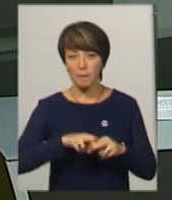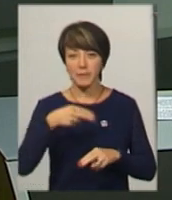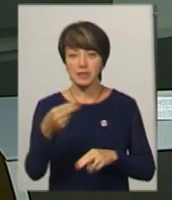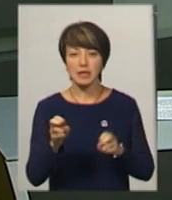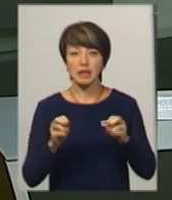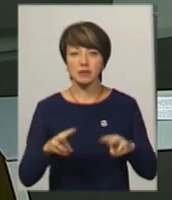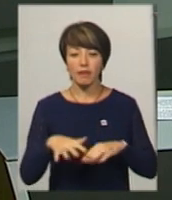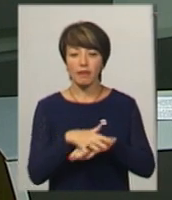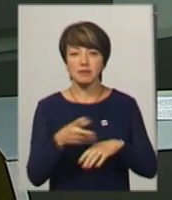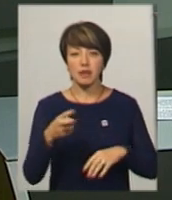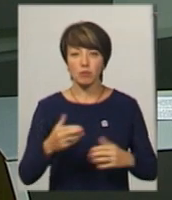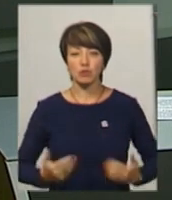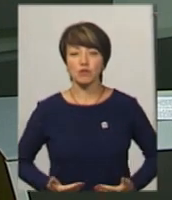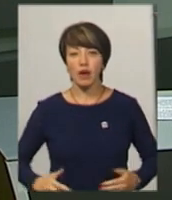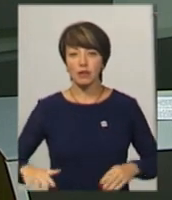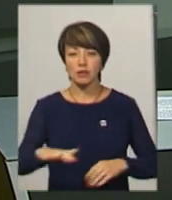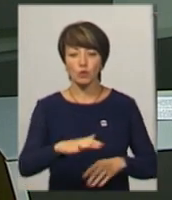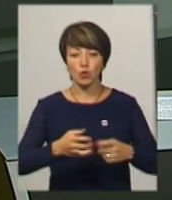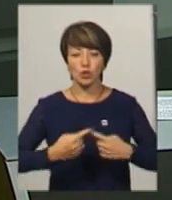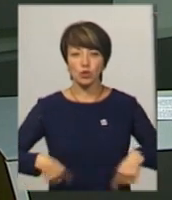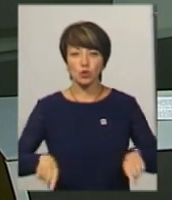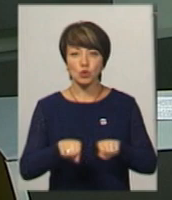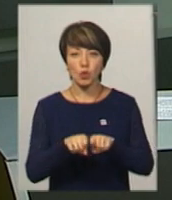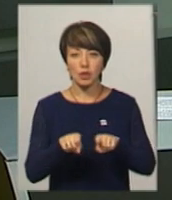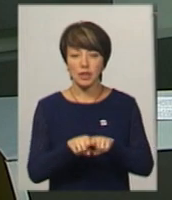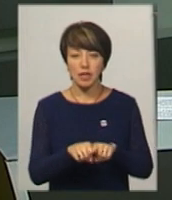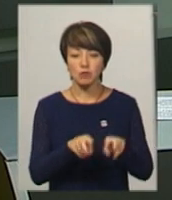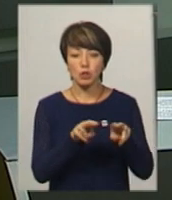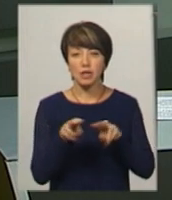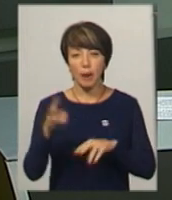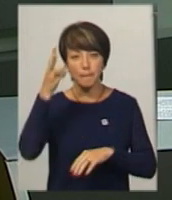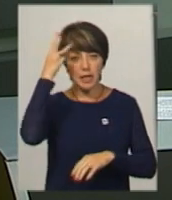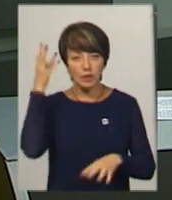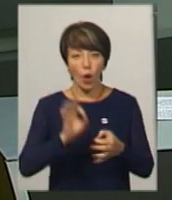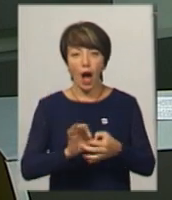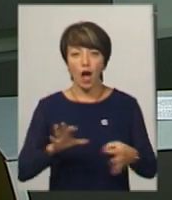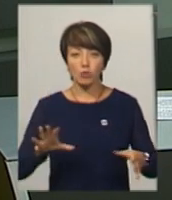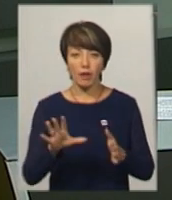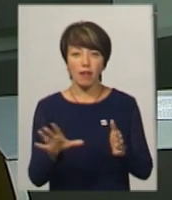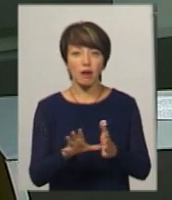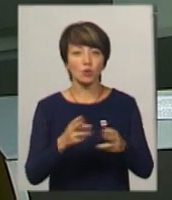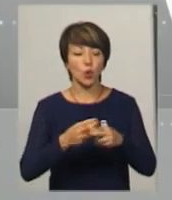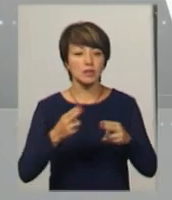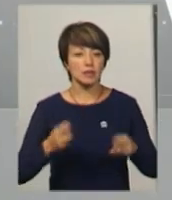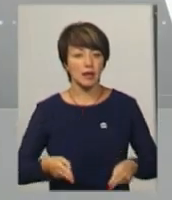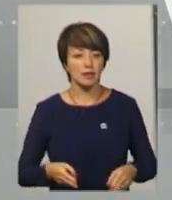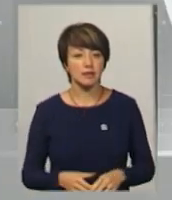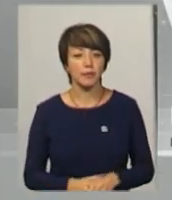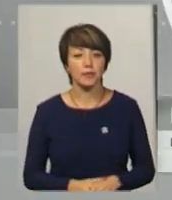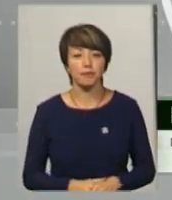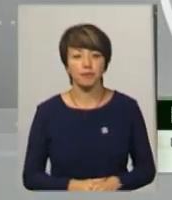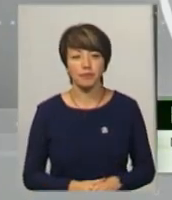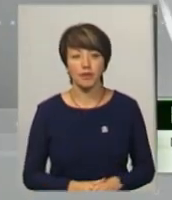ризику населення, яке проживає на території зони спостереження Хмельницької атомної електростанції. У нас